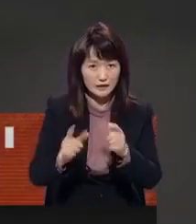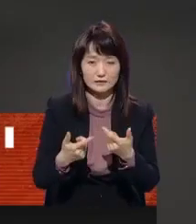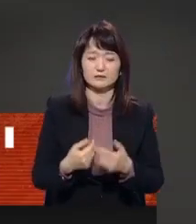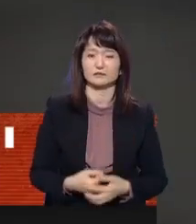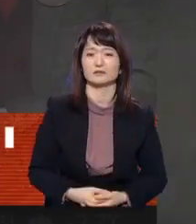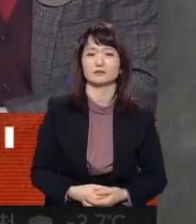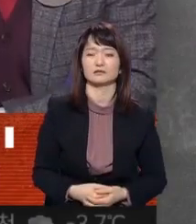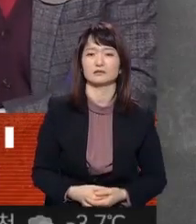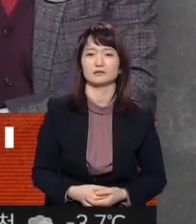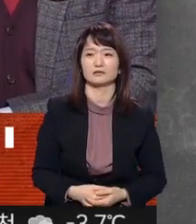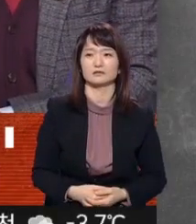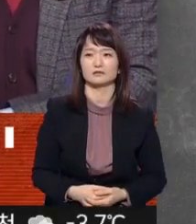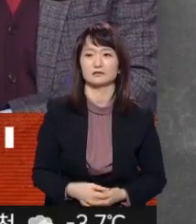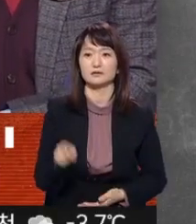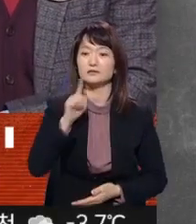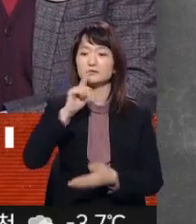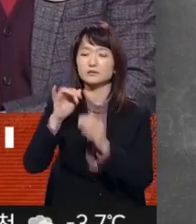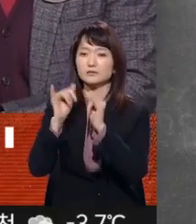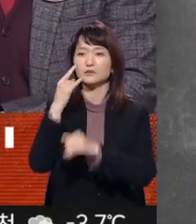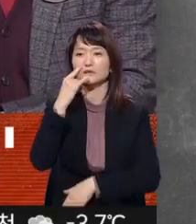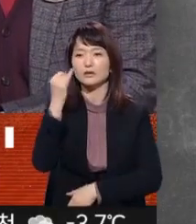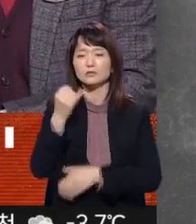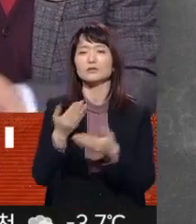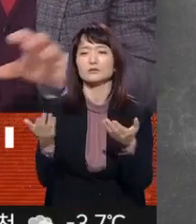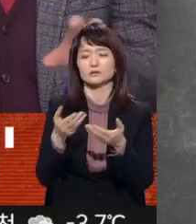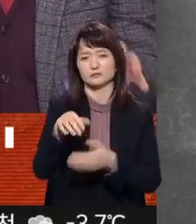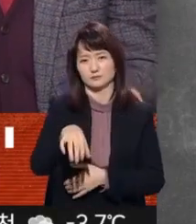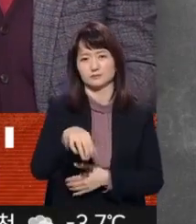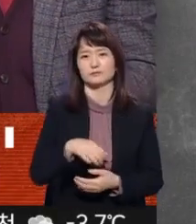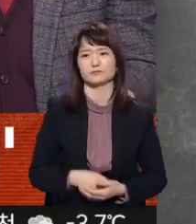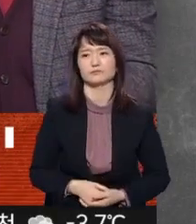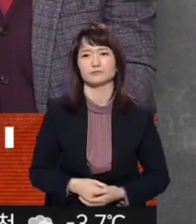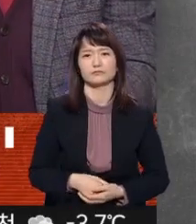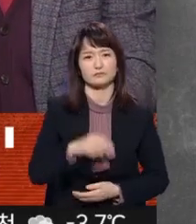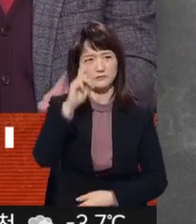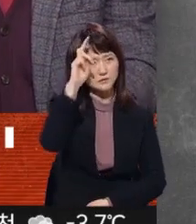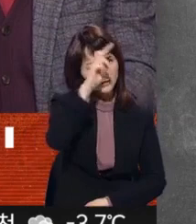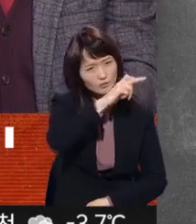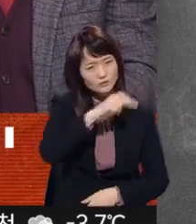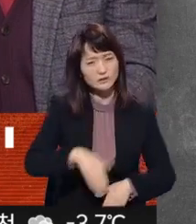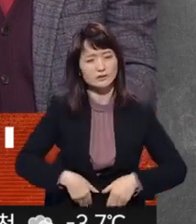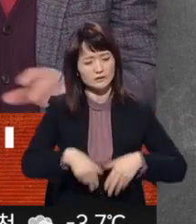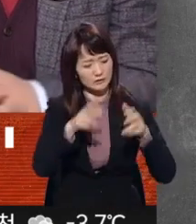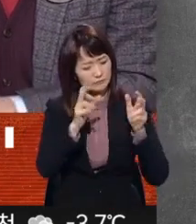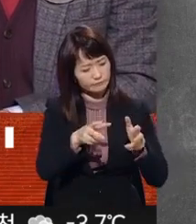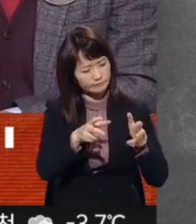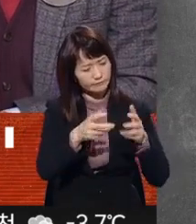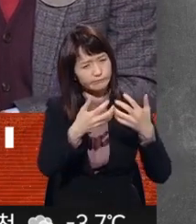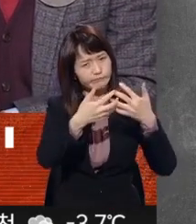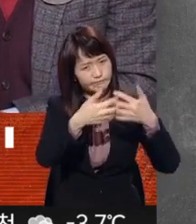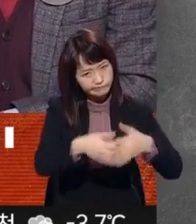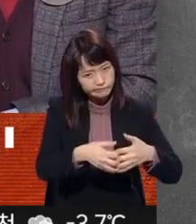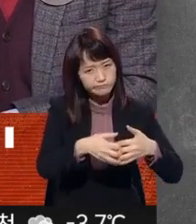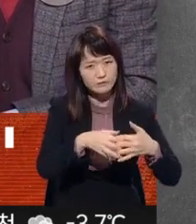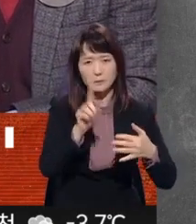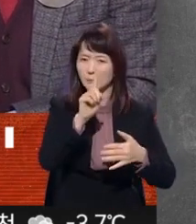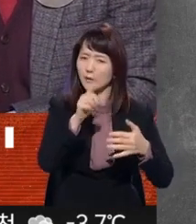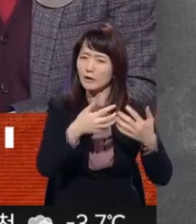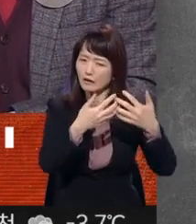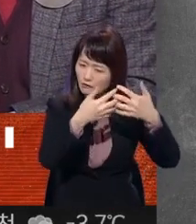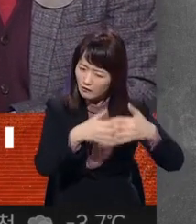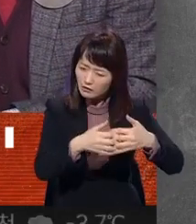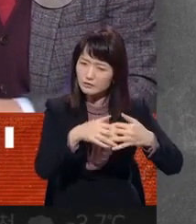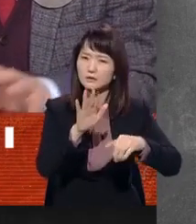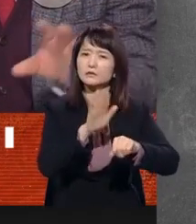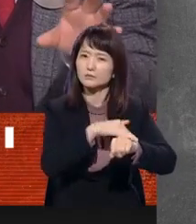우리 제보자의 어머니가 근무하던 회사인데요. 아이고. 오전에 히터가 작동하지 않아서 뭔가 얼었나? 뭐가